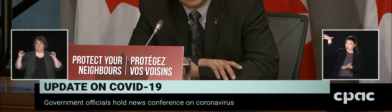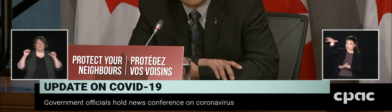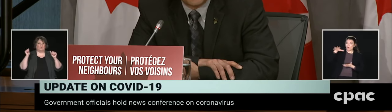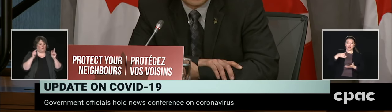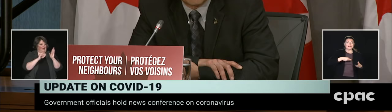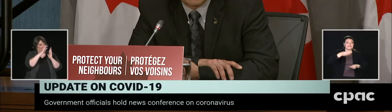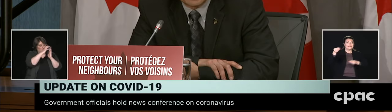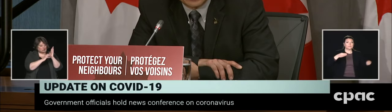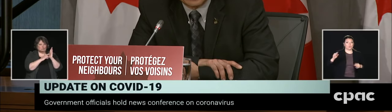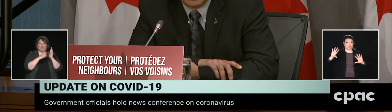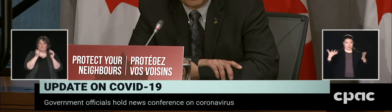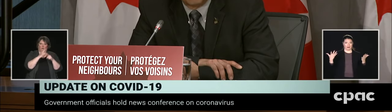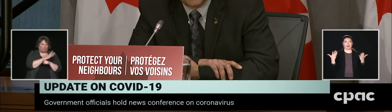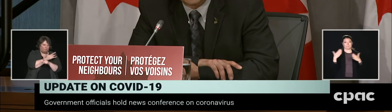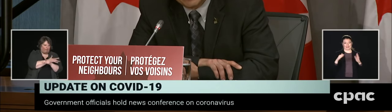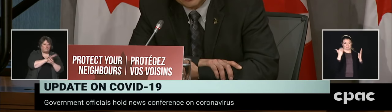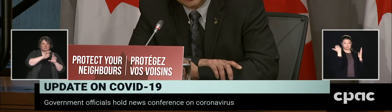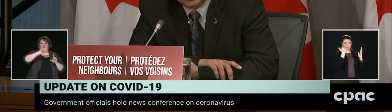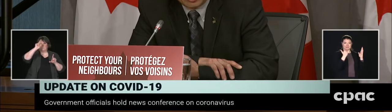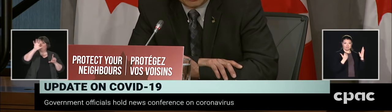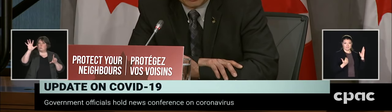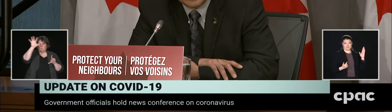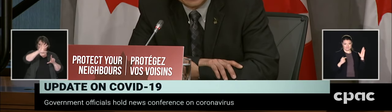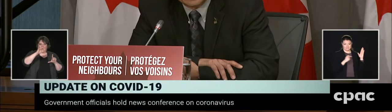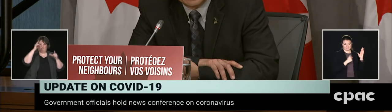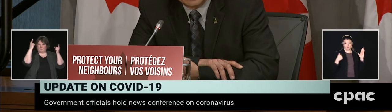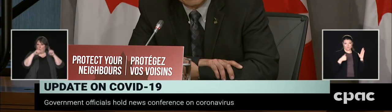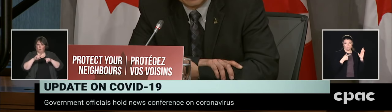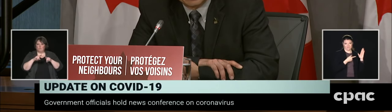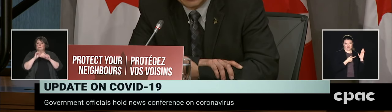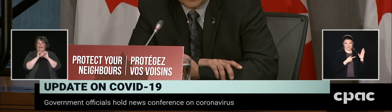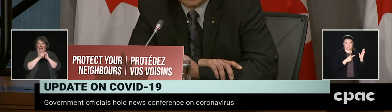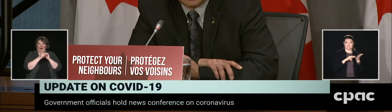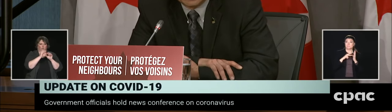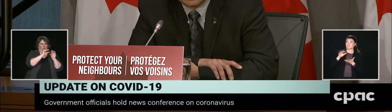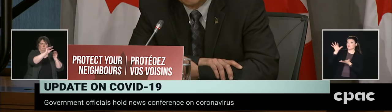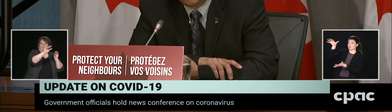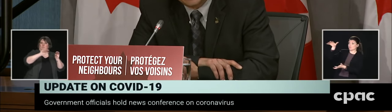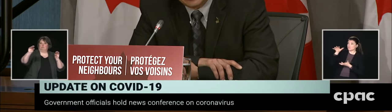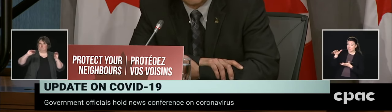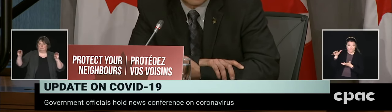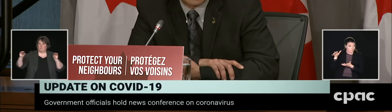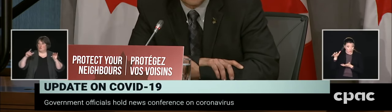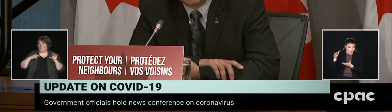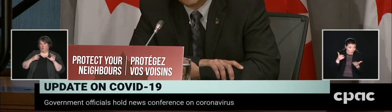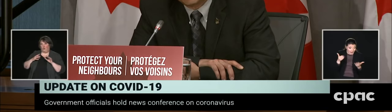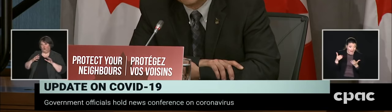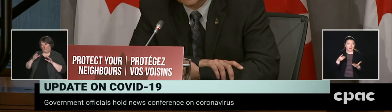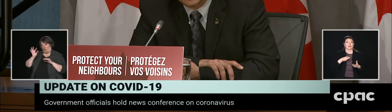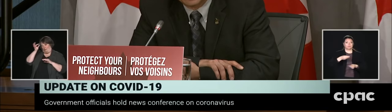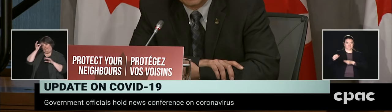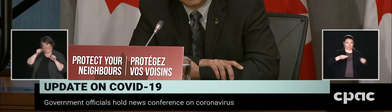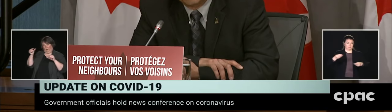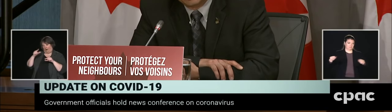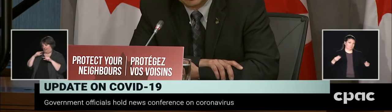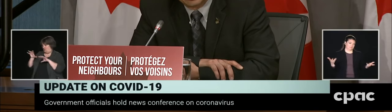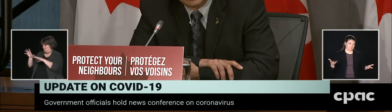donner les équipements essentiels au fur et à mesure, comme c'est nécessaire, dépendant s'il y a un foyer ou une région plus